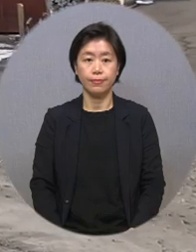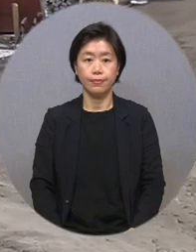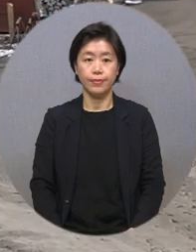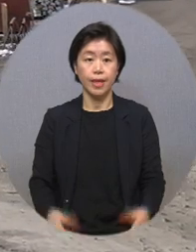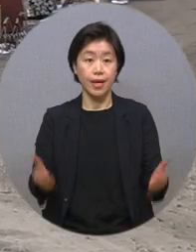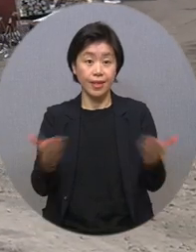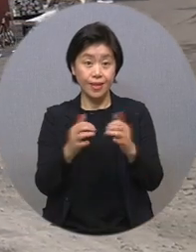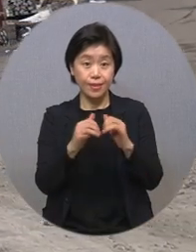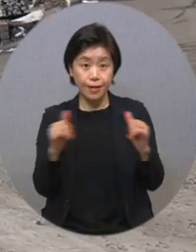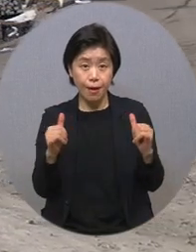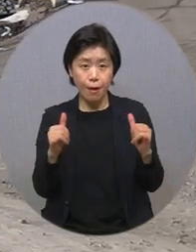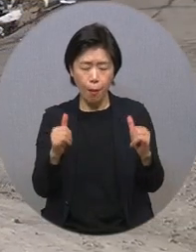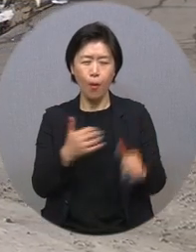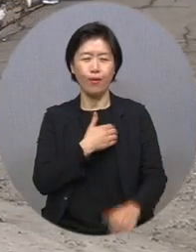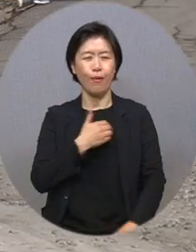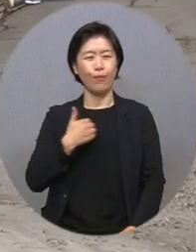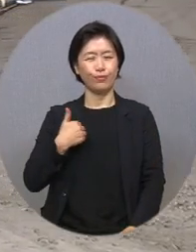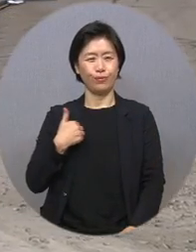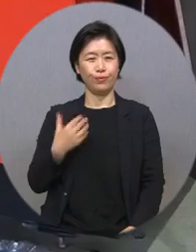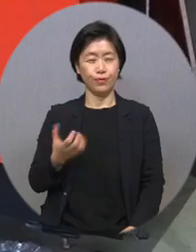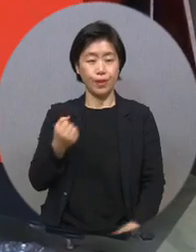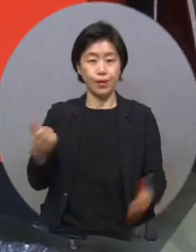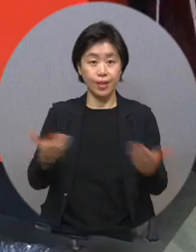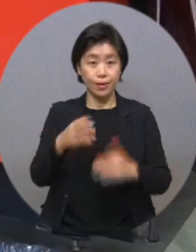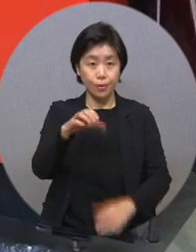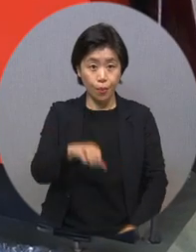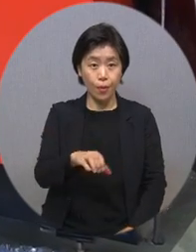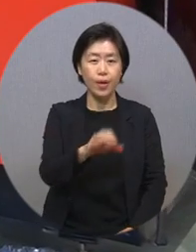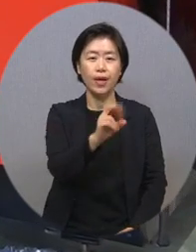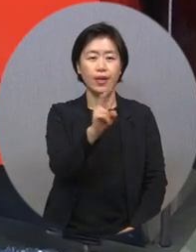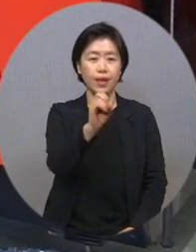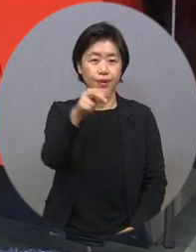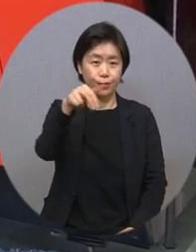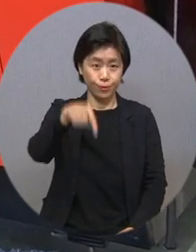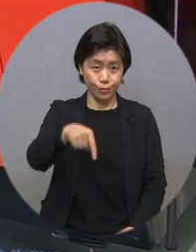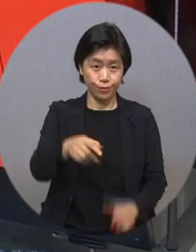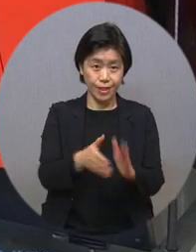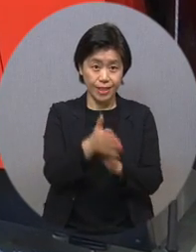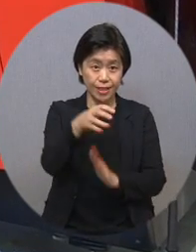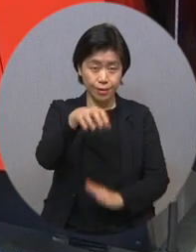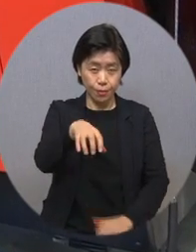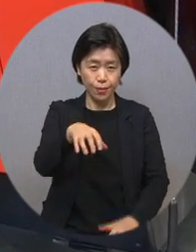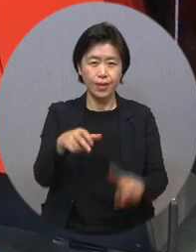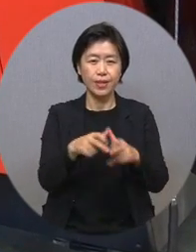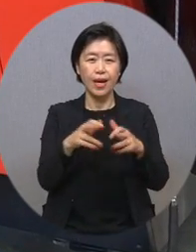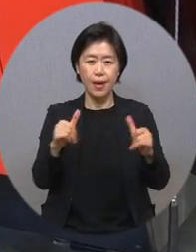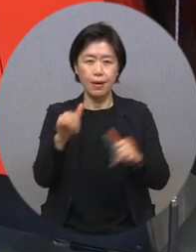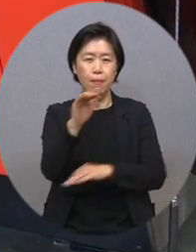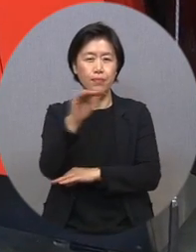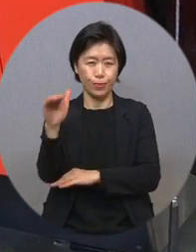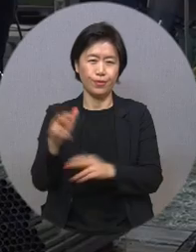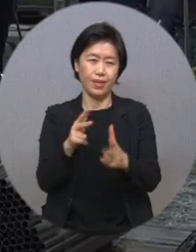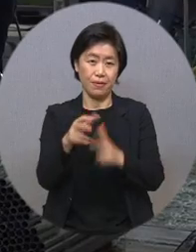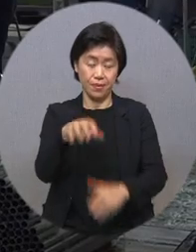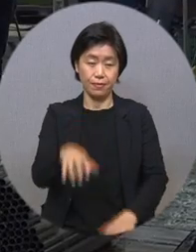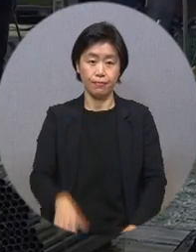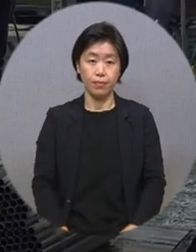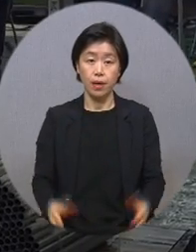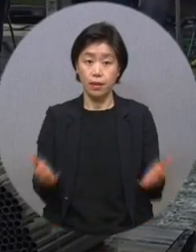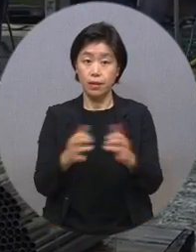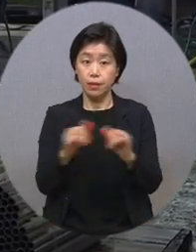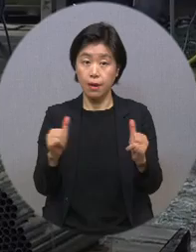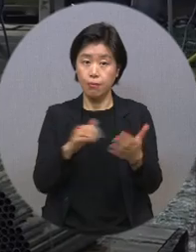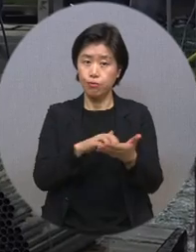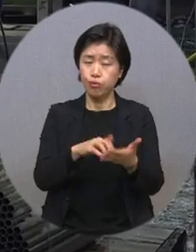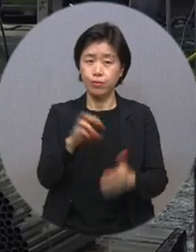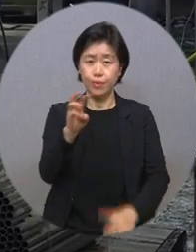직원들이 여유 있게 일하고 있는 이곳은 양주시 남면에 위치한 한 장애인 표준 사업장입니다. 30여 명의 직원들은 각자의